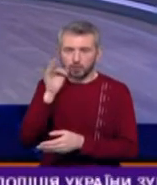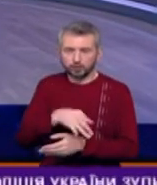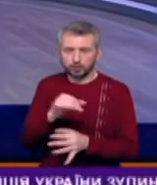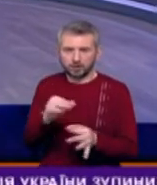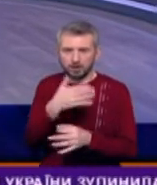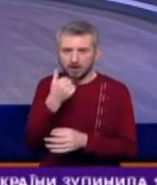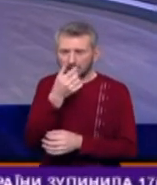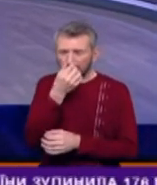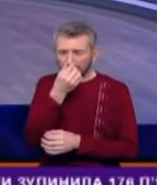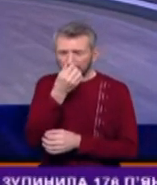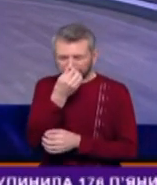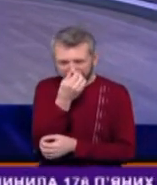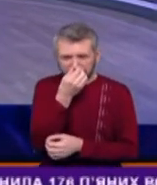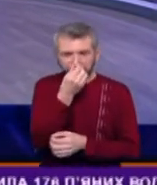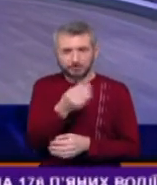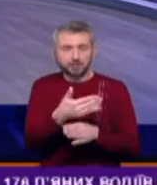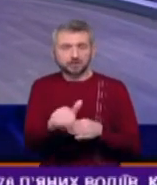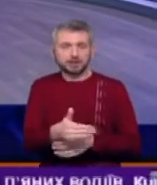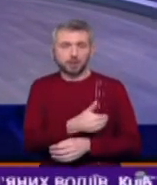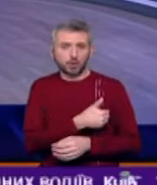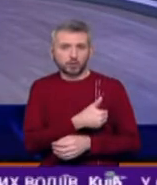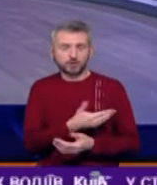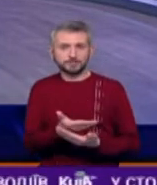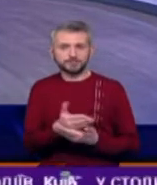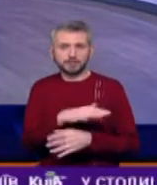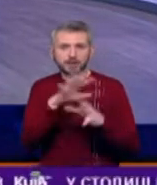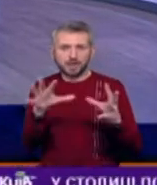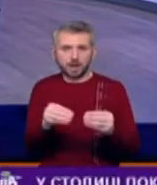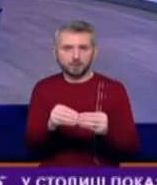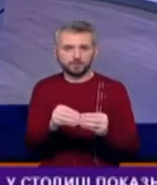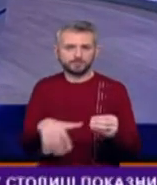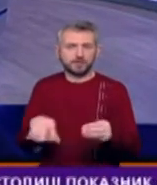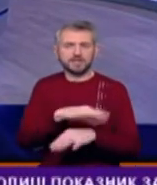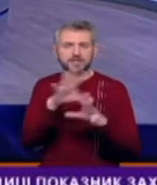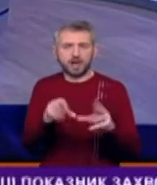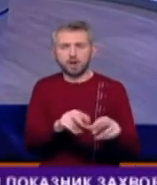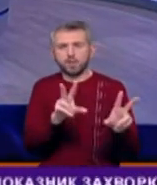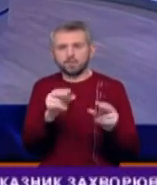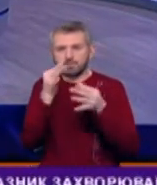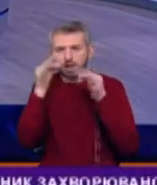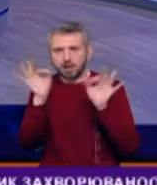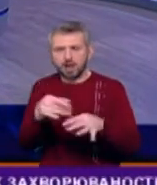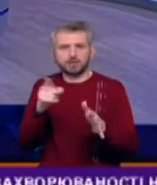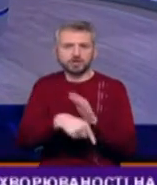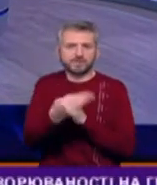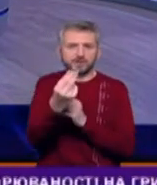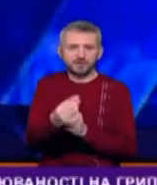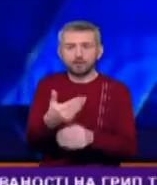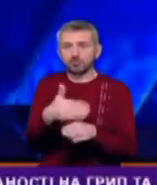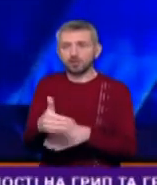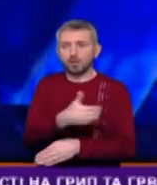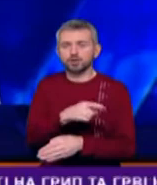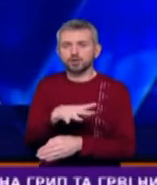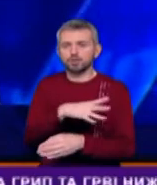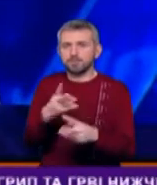поганого в управлінні державою, а частина хоче загального, всезагального блага, дешевих цін і тому подібне. Частина хоче, щоб